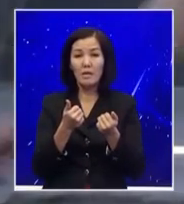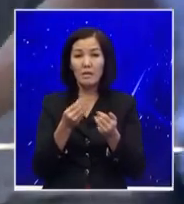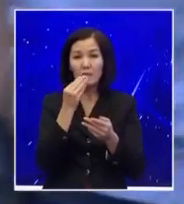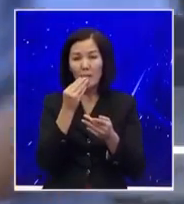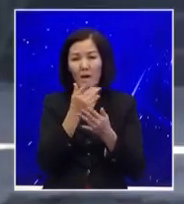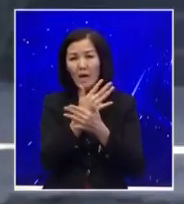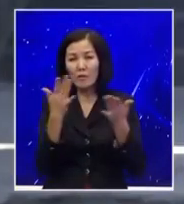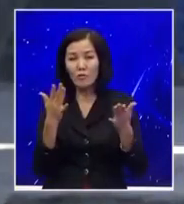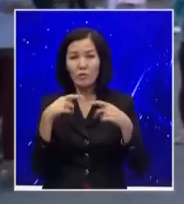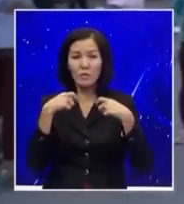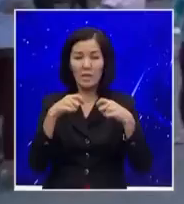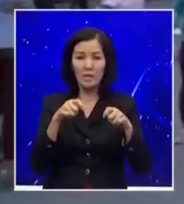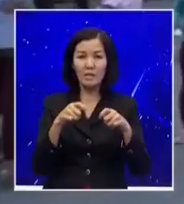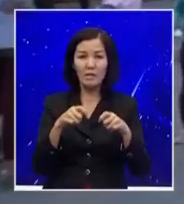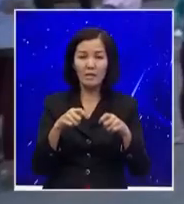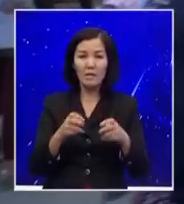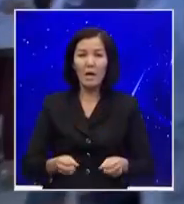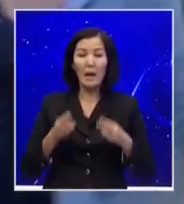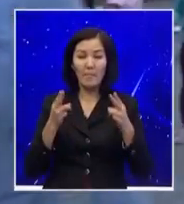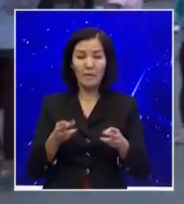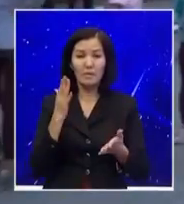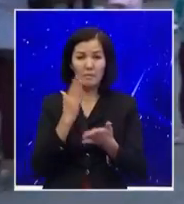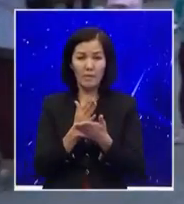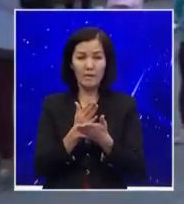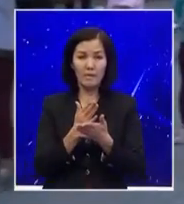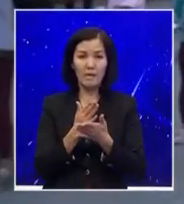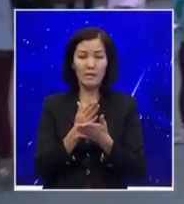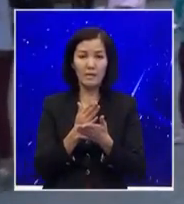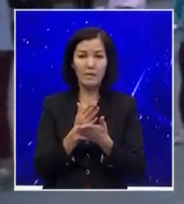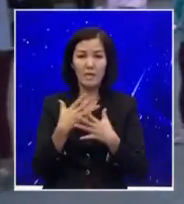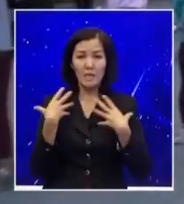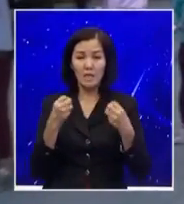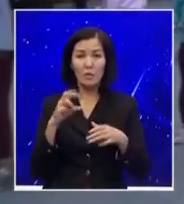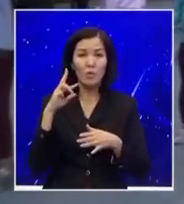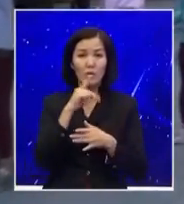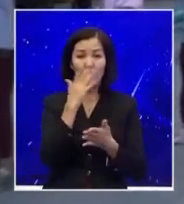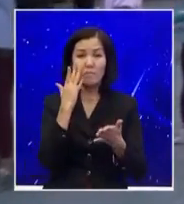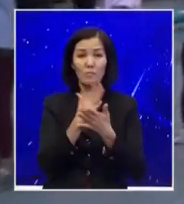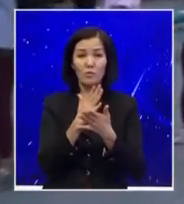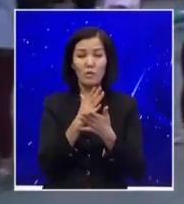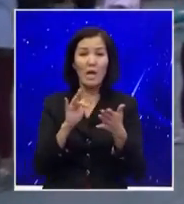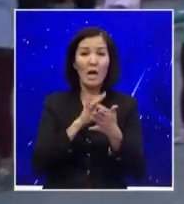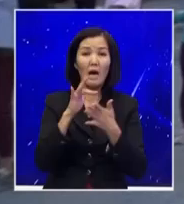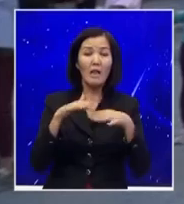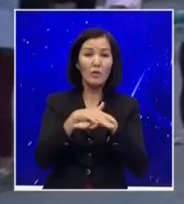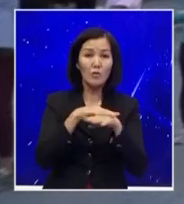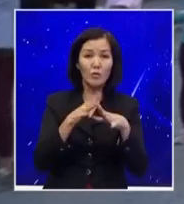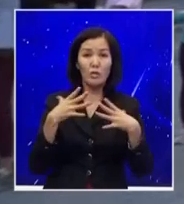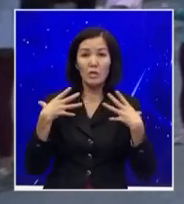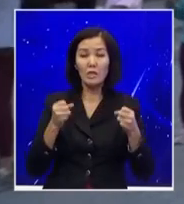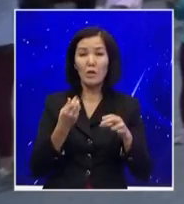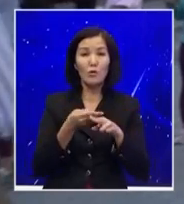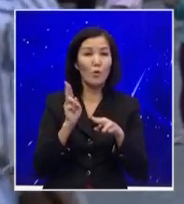өнімдерін сататын, ешқандай қауіпсіздігін қамтамасыз ететін, ешқандай құжат болмағандықтан, ол қала тұрғындарының денсаулығына